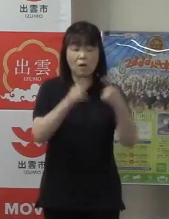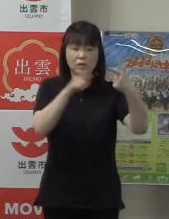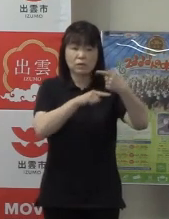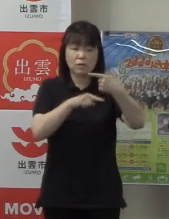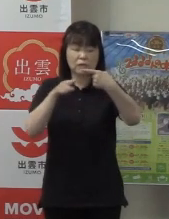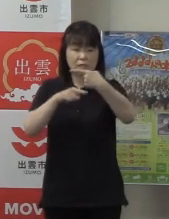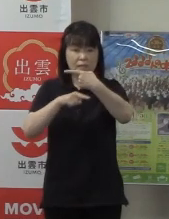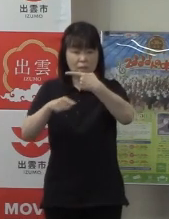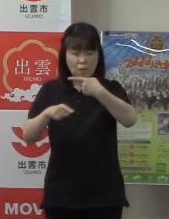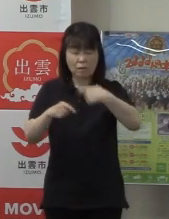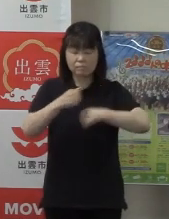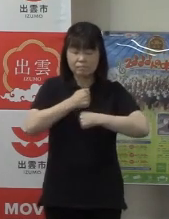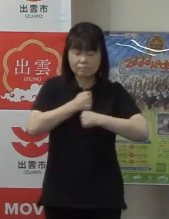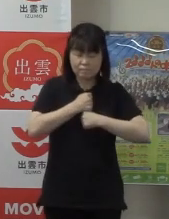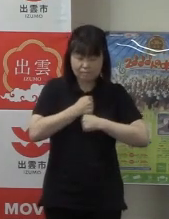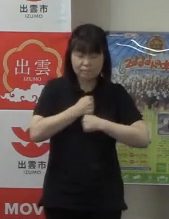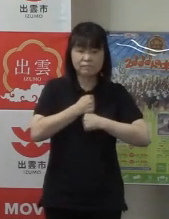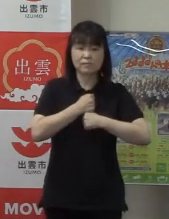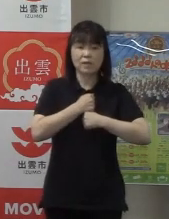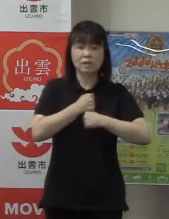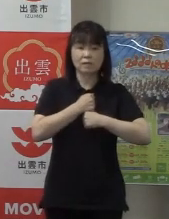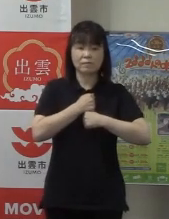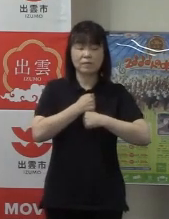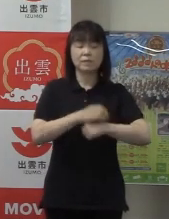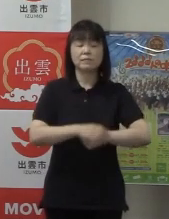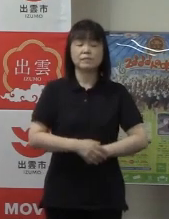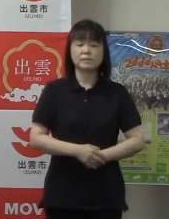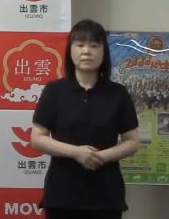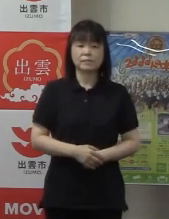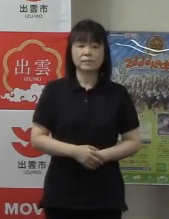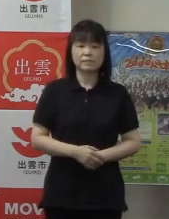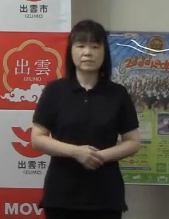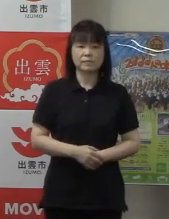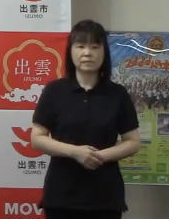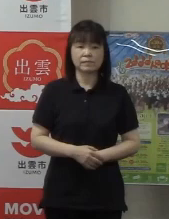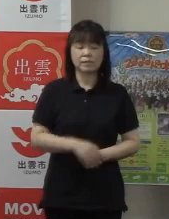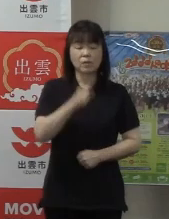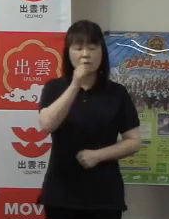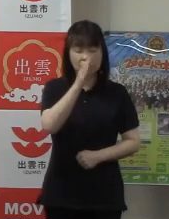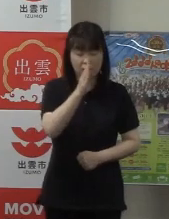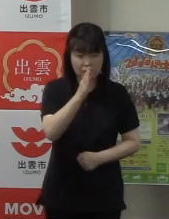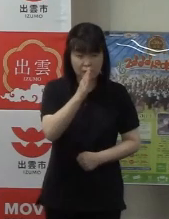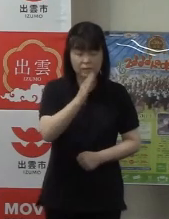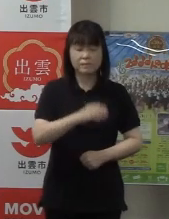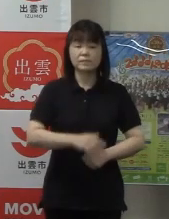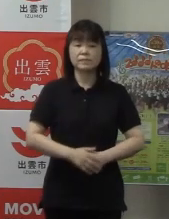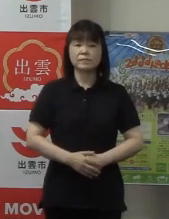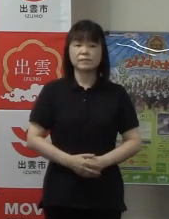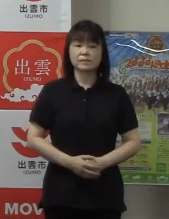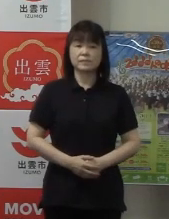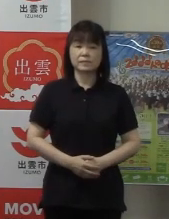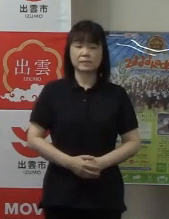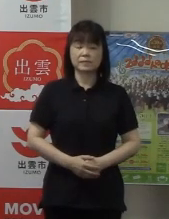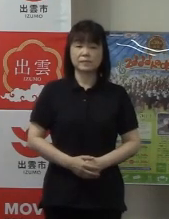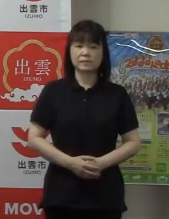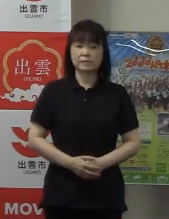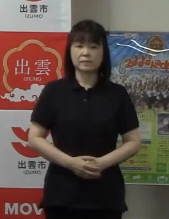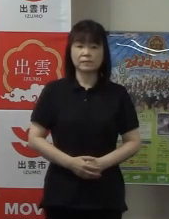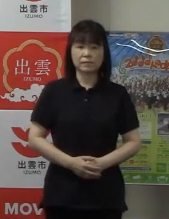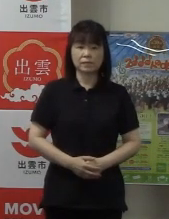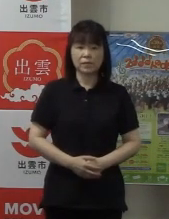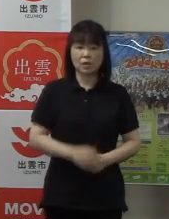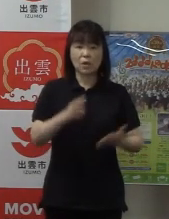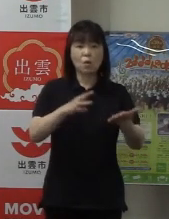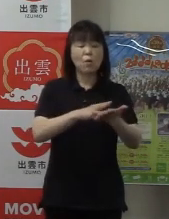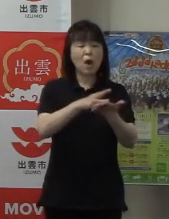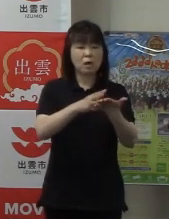識をいかに高く持つかにかかっておりますので、どうかよろしくお願いをしたいと思います。次はワクチン